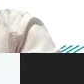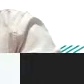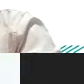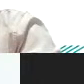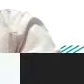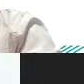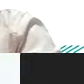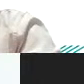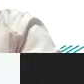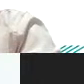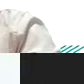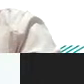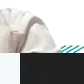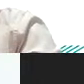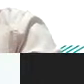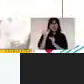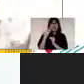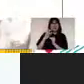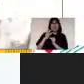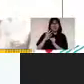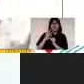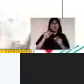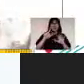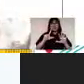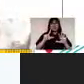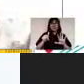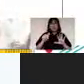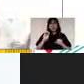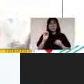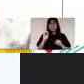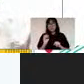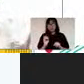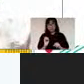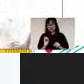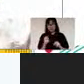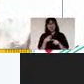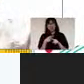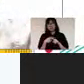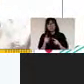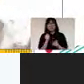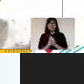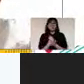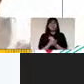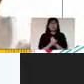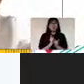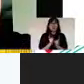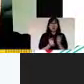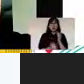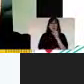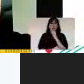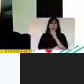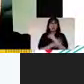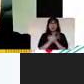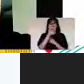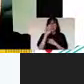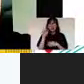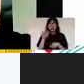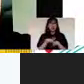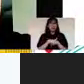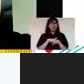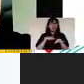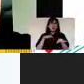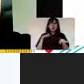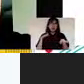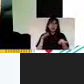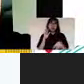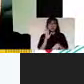salah ke level 76%, dan itu pun masih tertinggal jauh dibandingkan apa namanya, dibandingkan